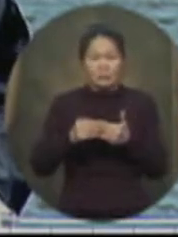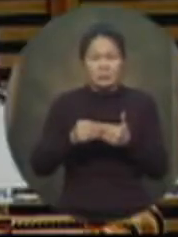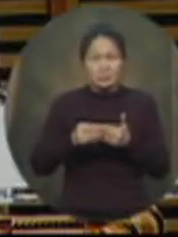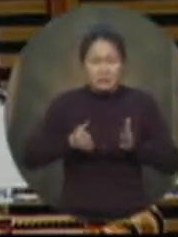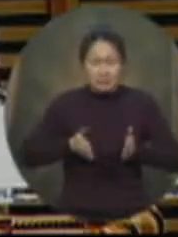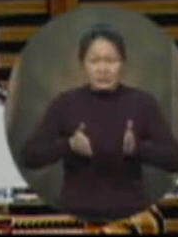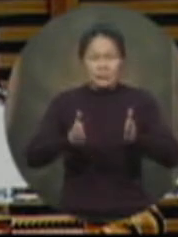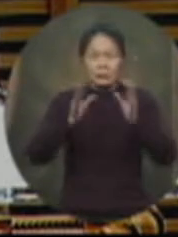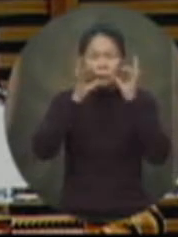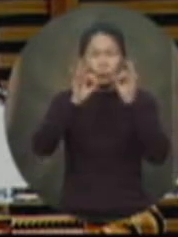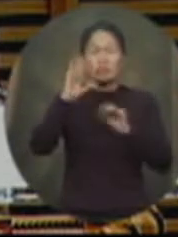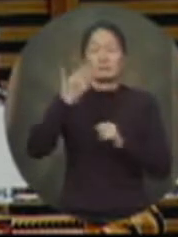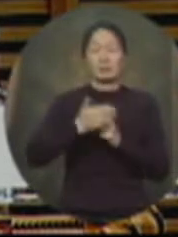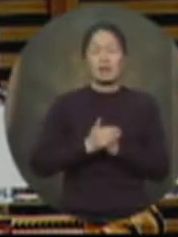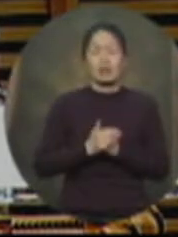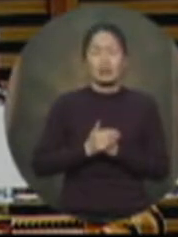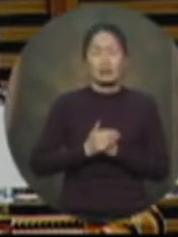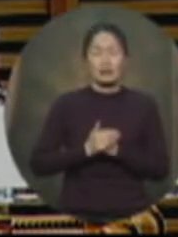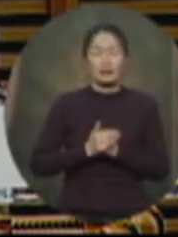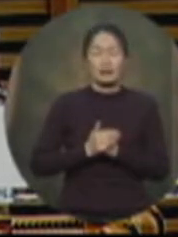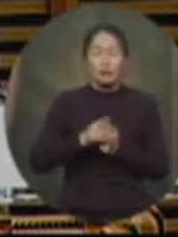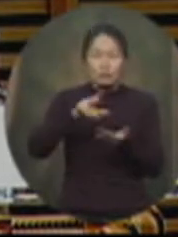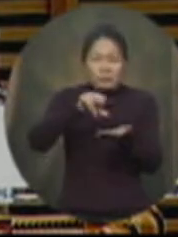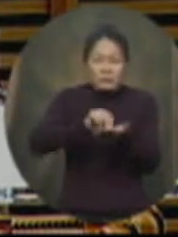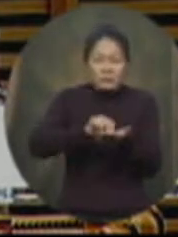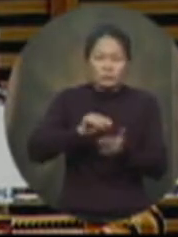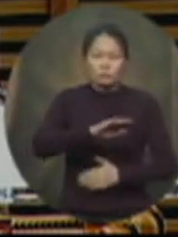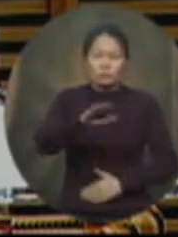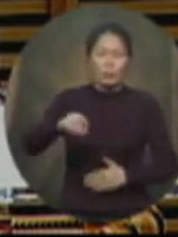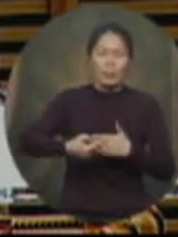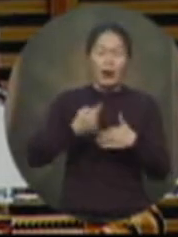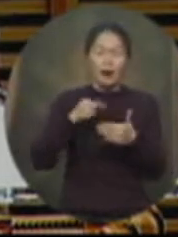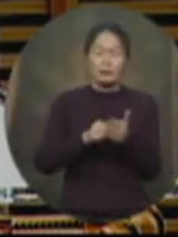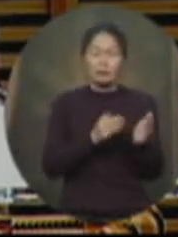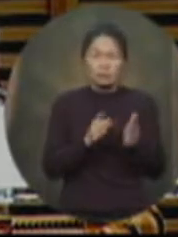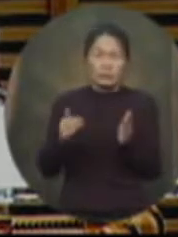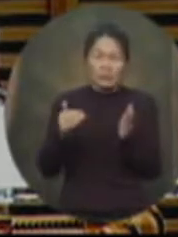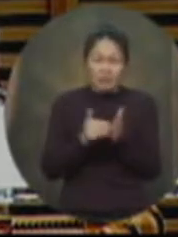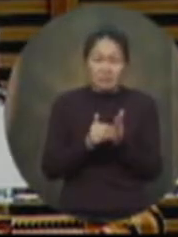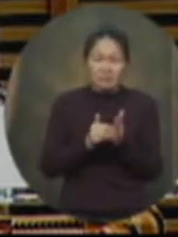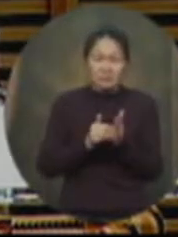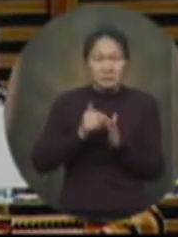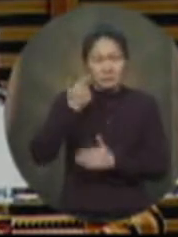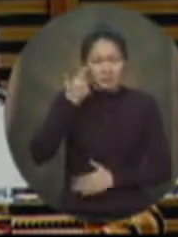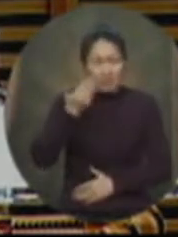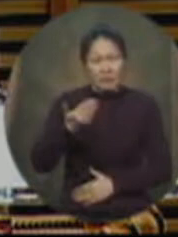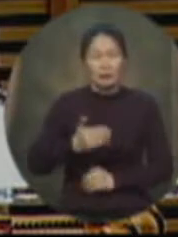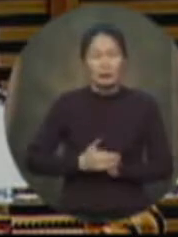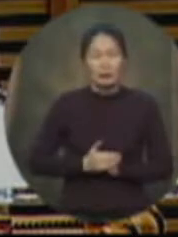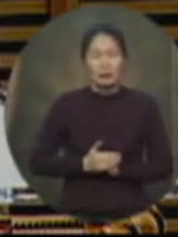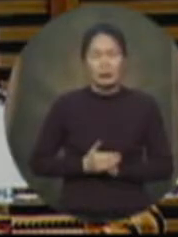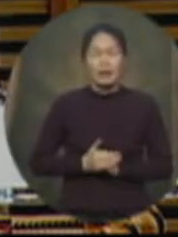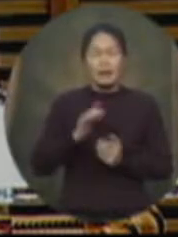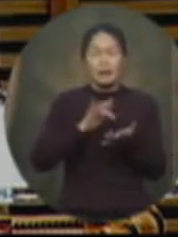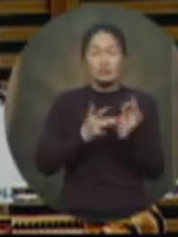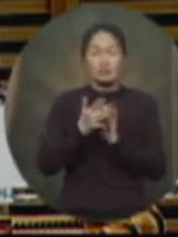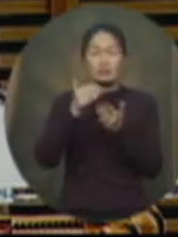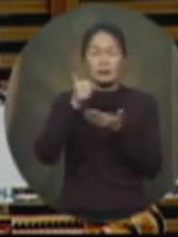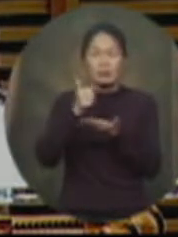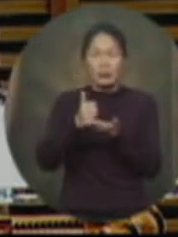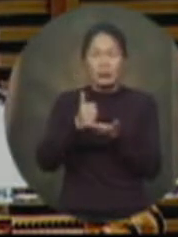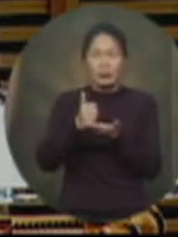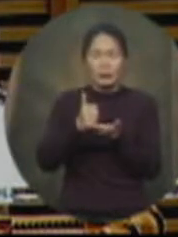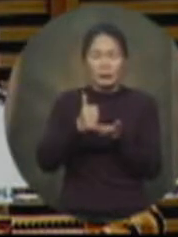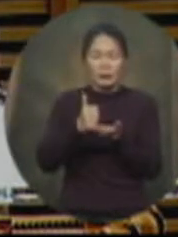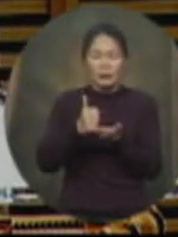됩니다 문제는 우리 마음의 준비가 돼 있느냐는 거죠 예수님께서 분명히 말씀하시기를 맛 되고